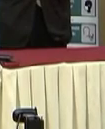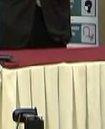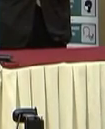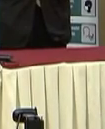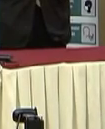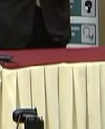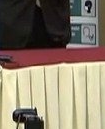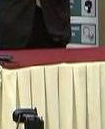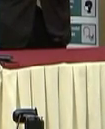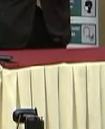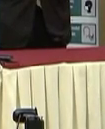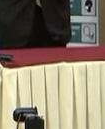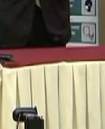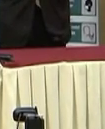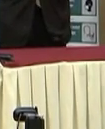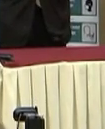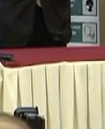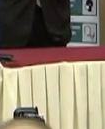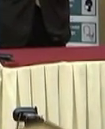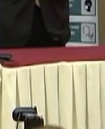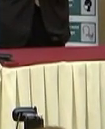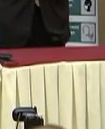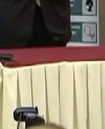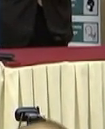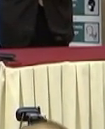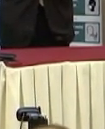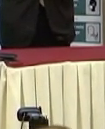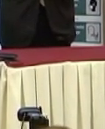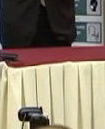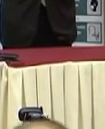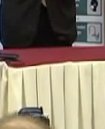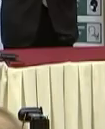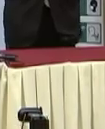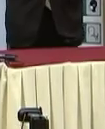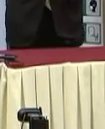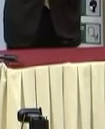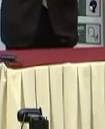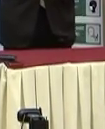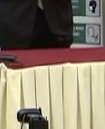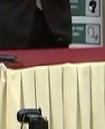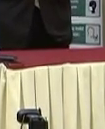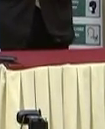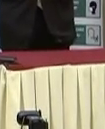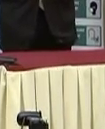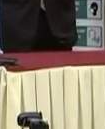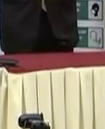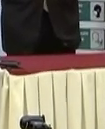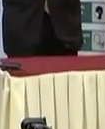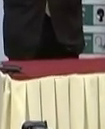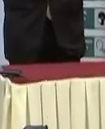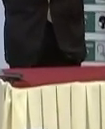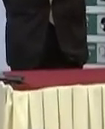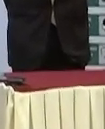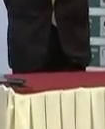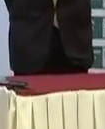ialah Datuk Dr. Raizat, Datuk Dr. Chong Chi Kiong dan Dr. Hisham Shah. Dan saya mula, Kementerian Kesihatan